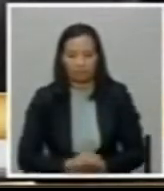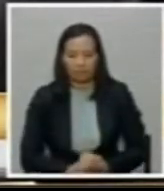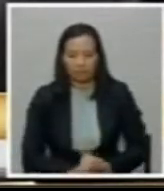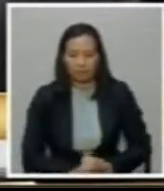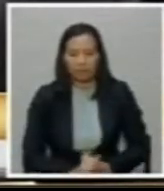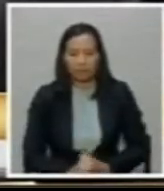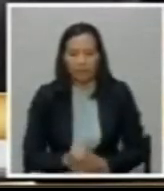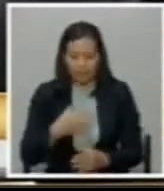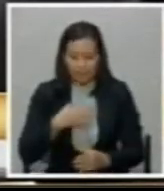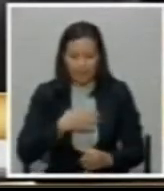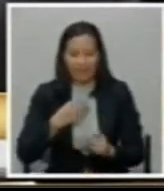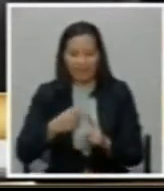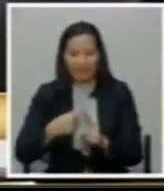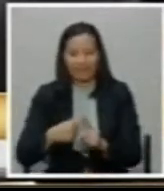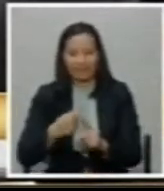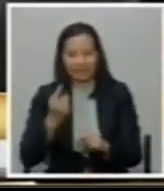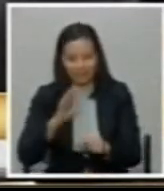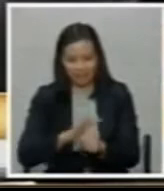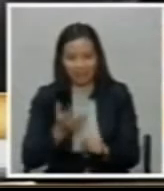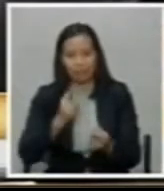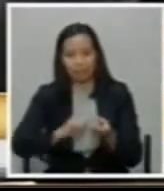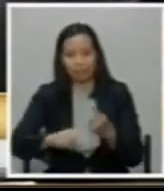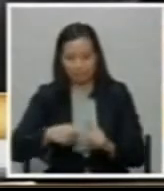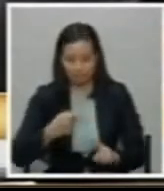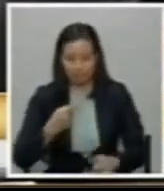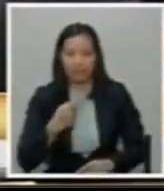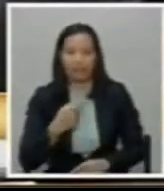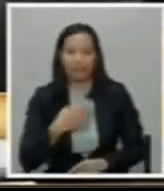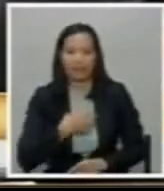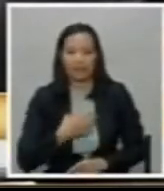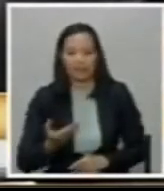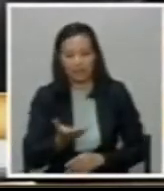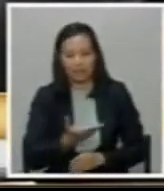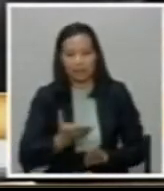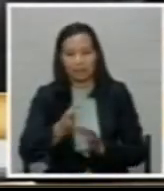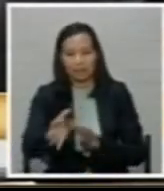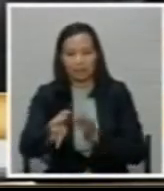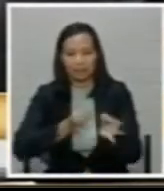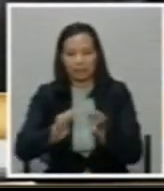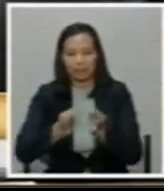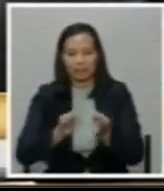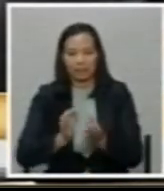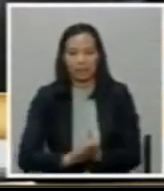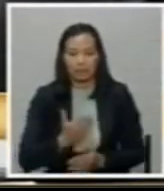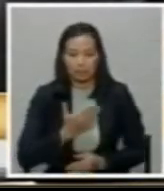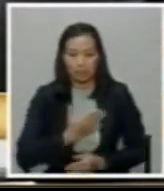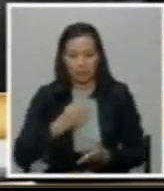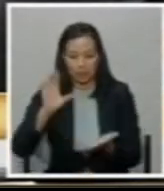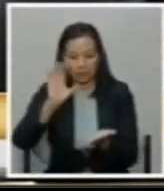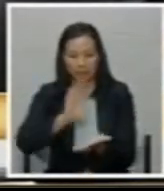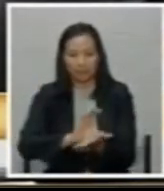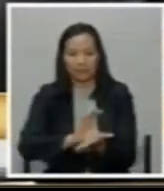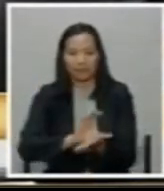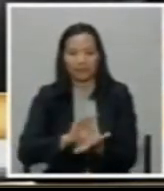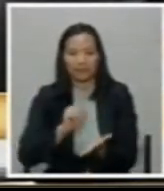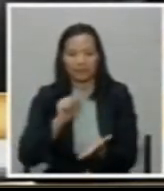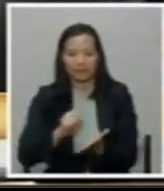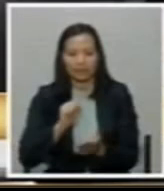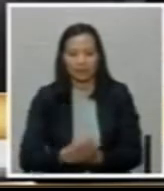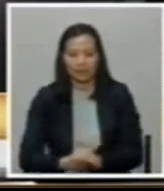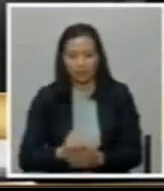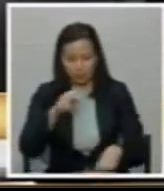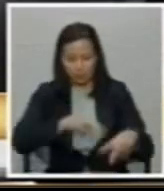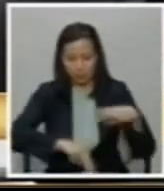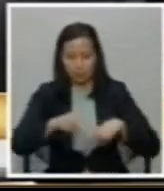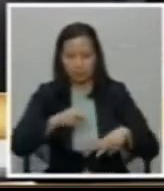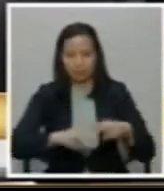ล้วถ้าจะให้ได้เงินเพียงพออย่างที่เพื่อนสมาชิกหลายท่านอภิปรายเนี่ยผมเชื่อว่างบประมาณที่เราดู